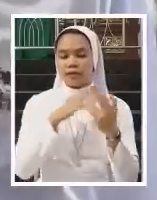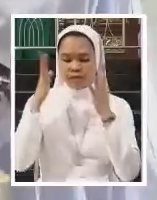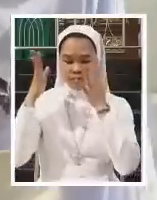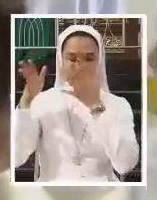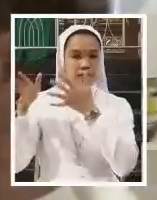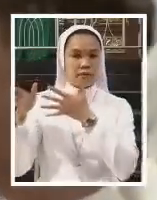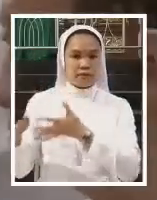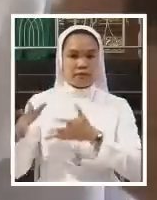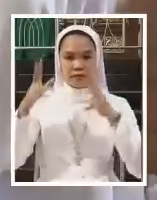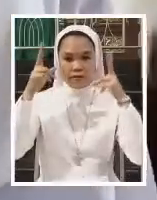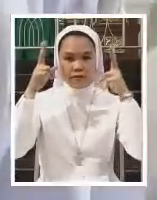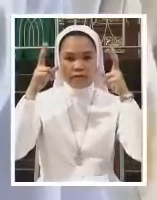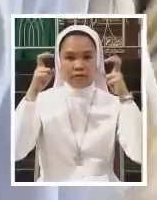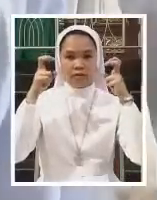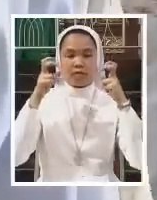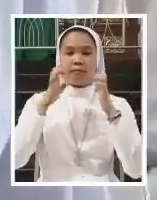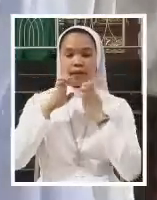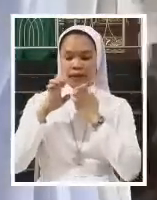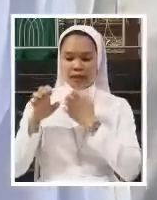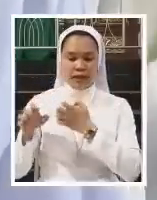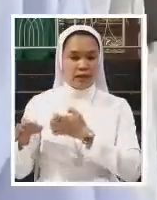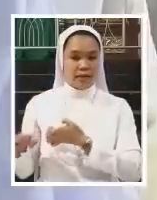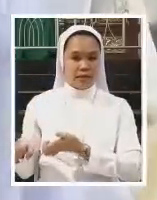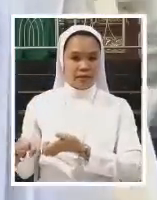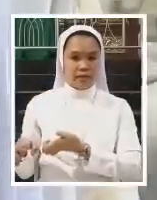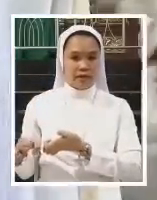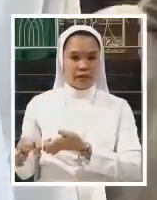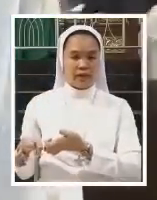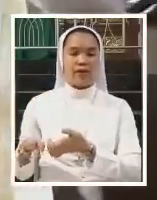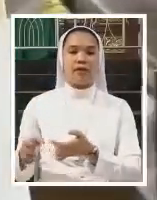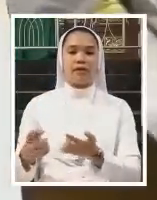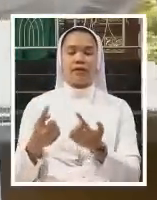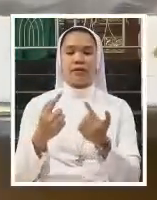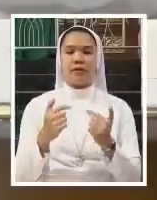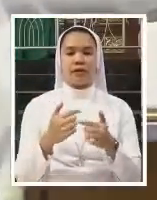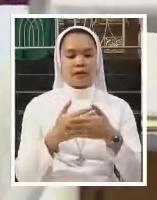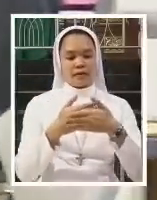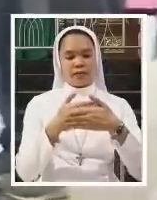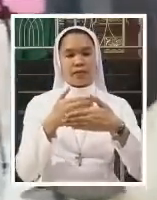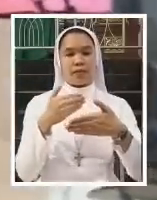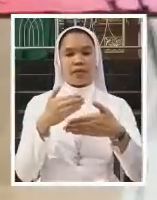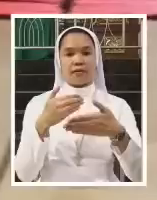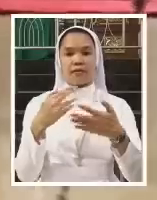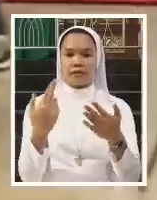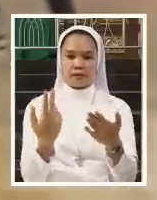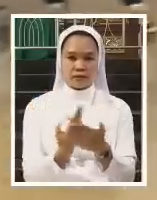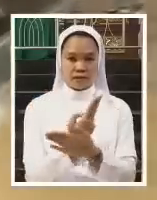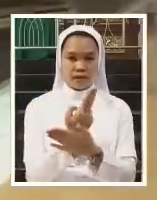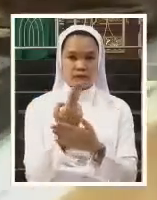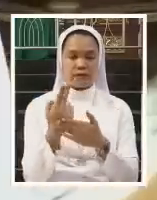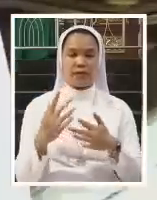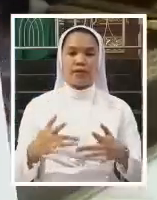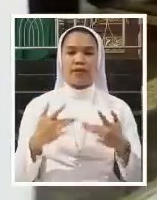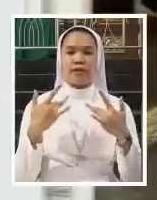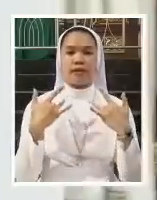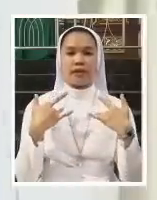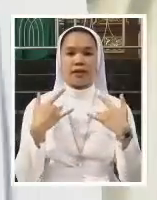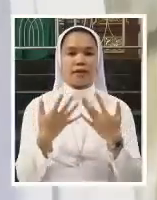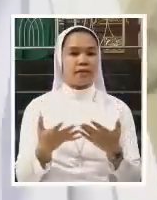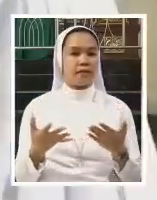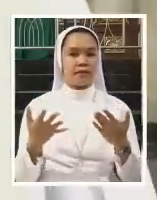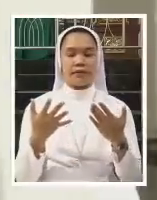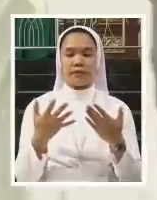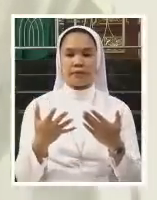demonyo asin karatan bago sinda magdulok sa burabod nin buhay kun sa